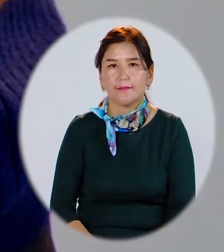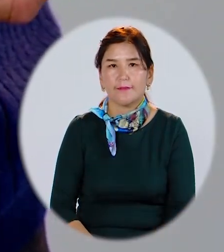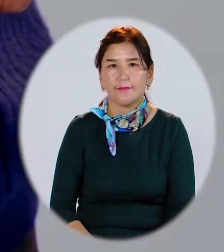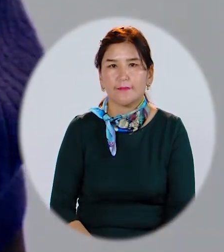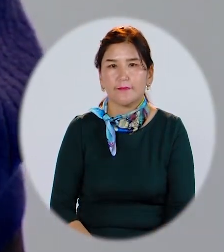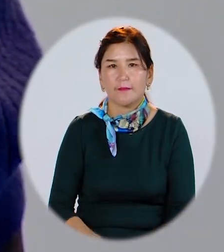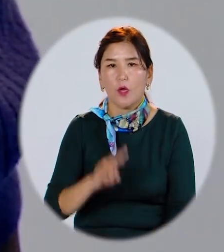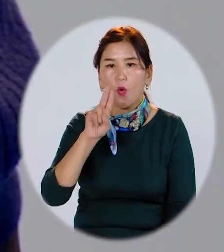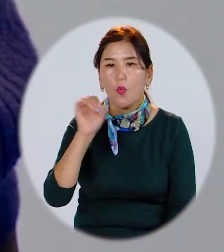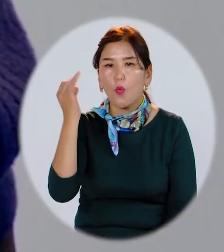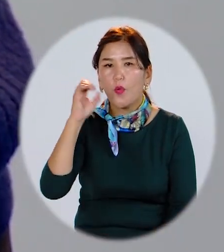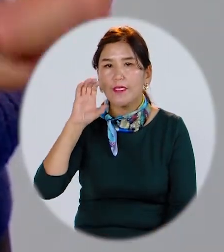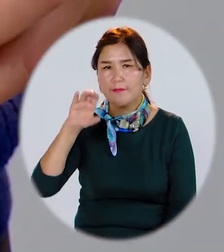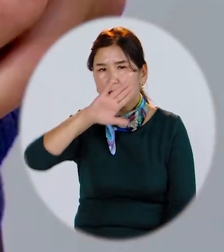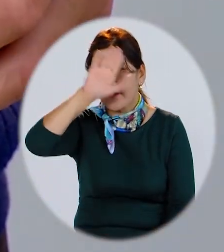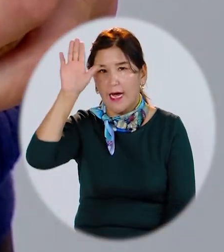тэлэгдэнэ.